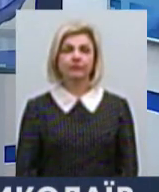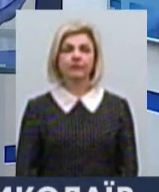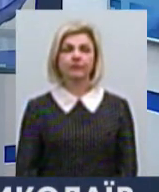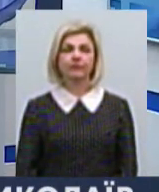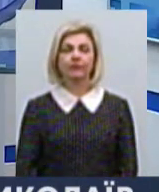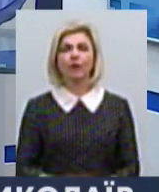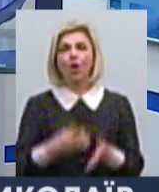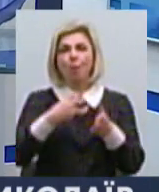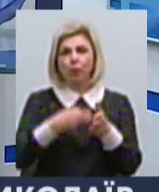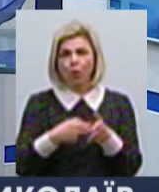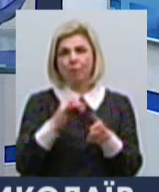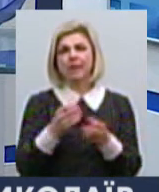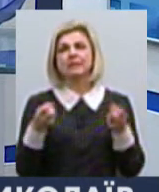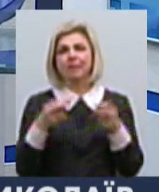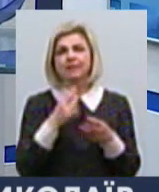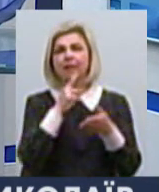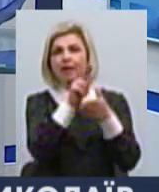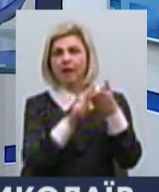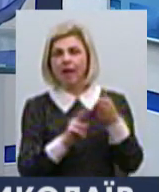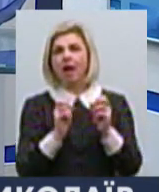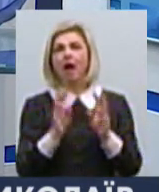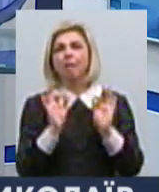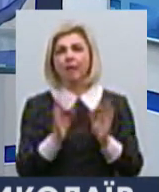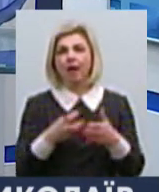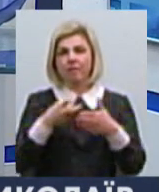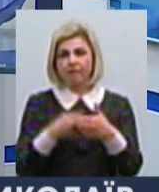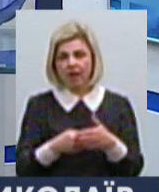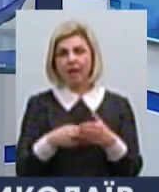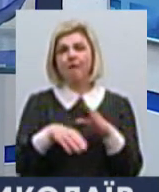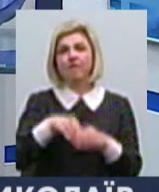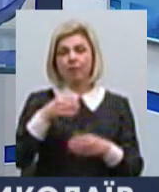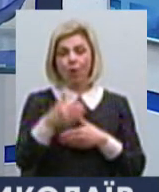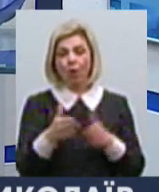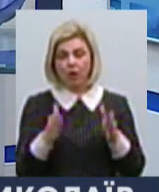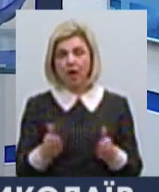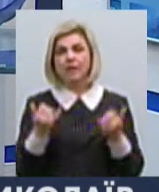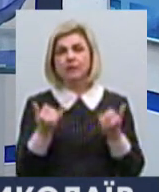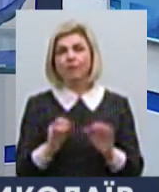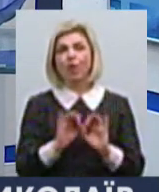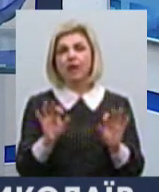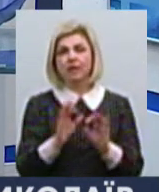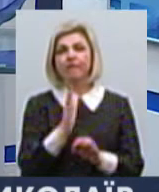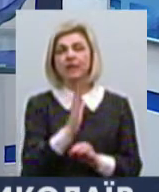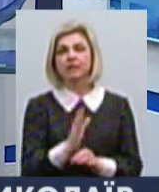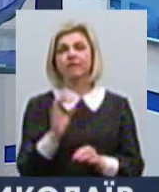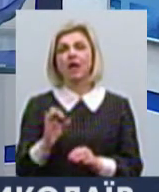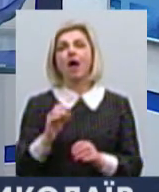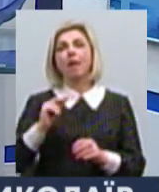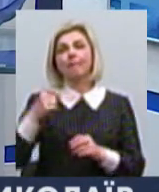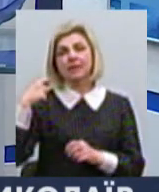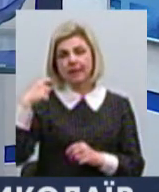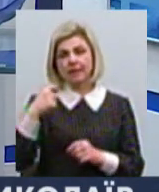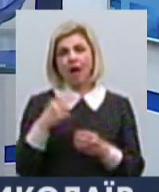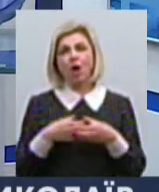Індикаторні пломби та спеціальні наліпки. Як правильно опломбовувати виборчі скриньки, сьогодні розказав Ростислав Цирик, президент Асоціації виробників